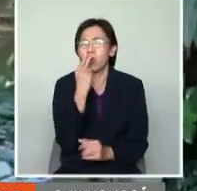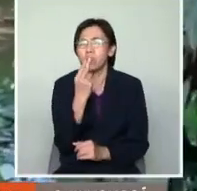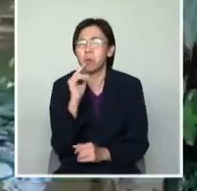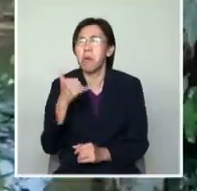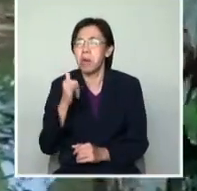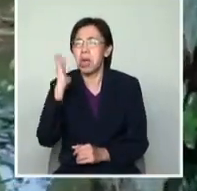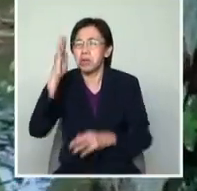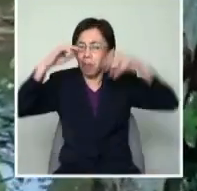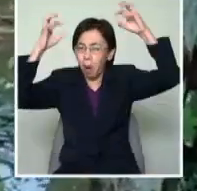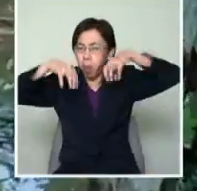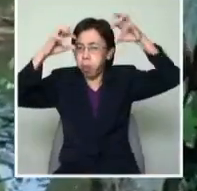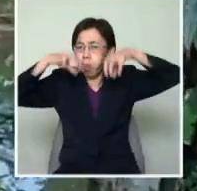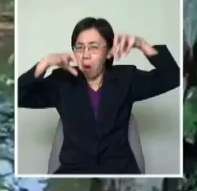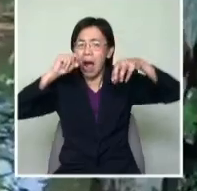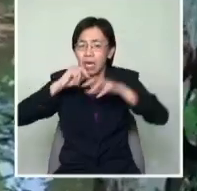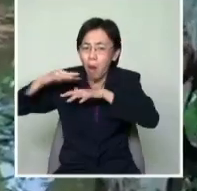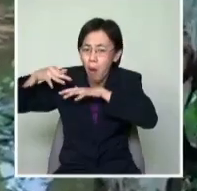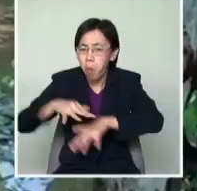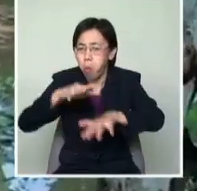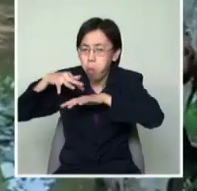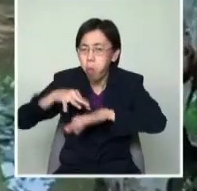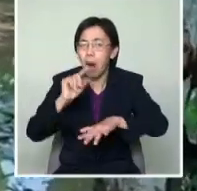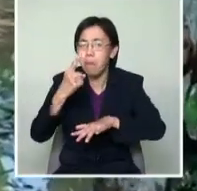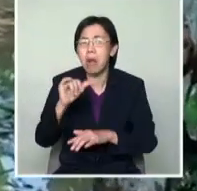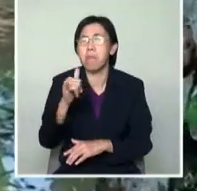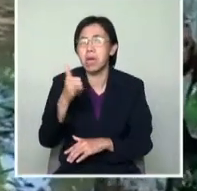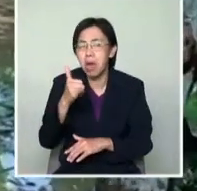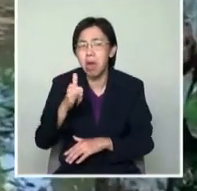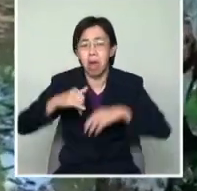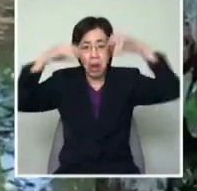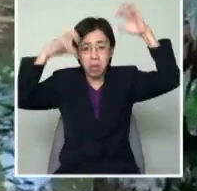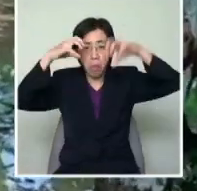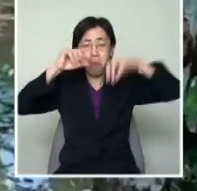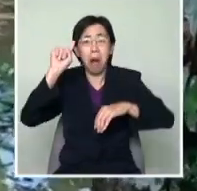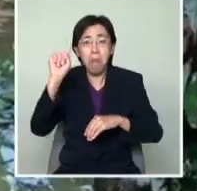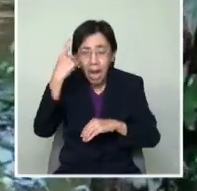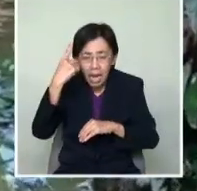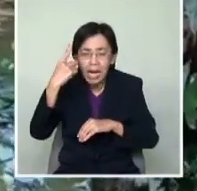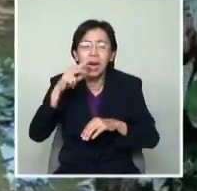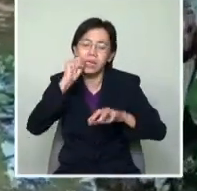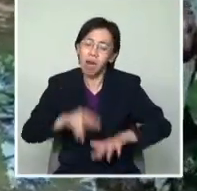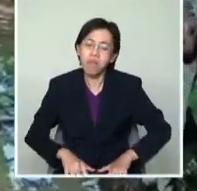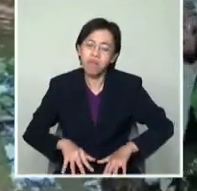ยังคงเฝ้าระวังสถานการณ์เพราะว่าในพื้นที่อาจจะมีฝนตกลงมาอีกในระยะนี้ค่ะ